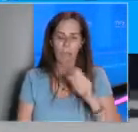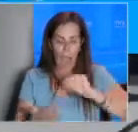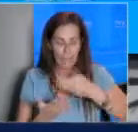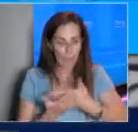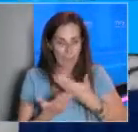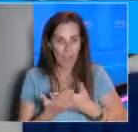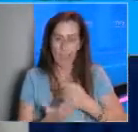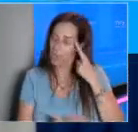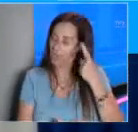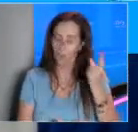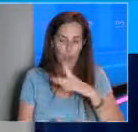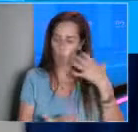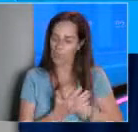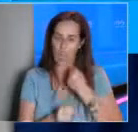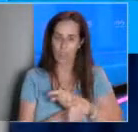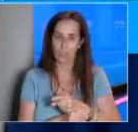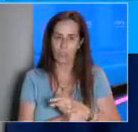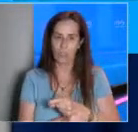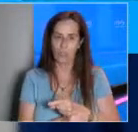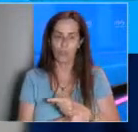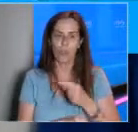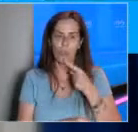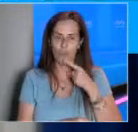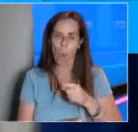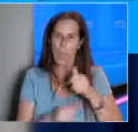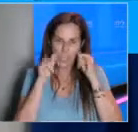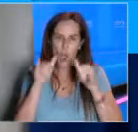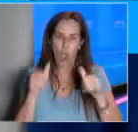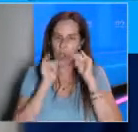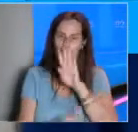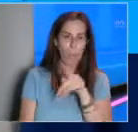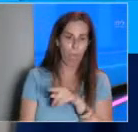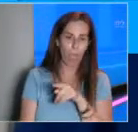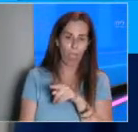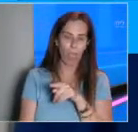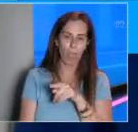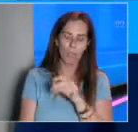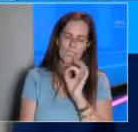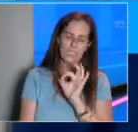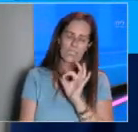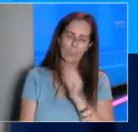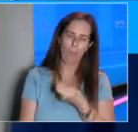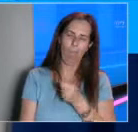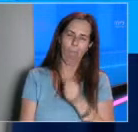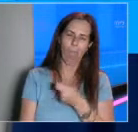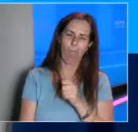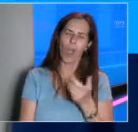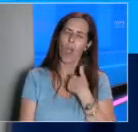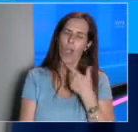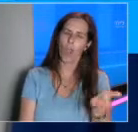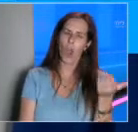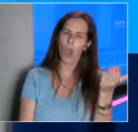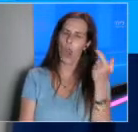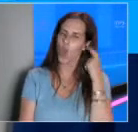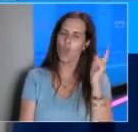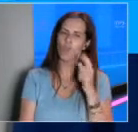הסכם וידעת שלא תעמוד בו. שהוא אומר את זה תוך כדי צייקות. ראש הממשלה בציניות אומר, תגבירו את